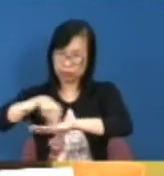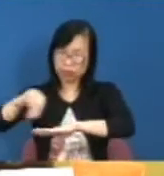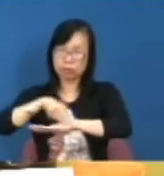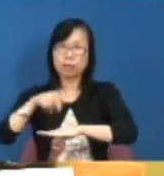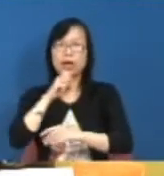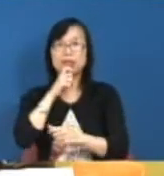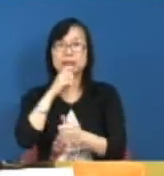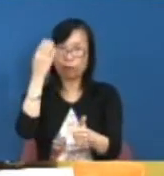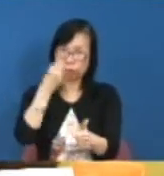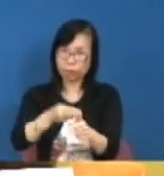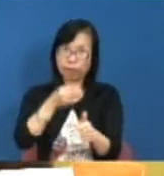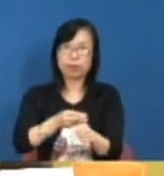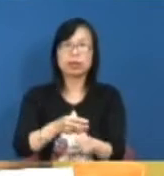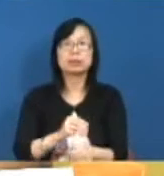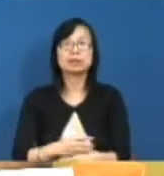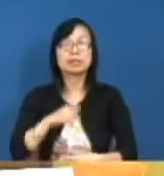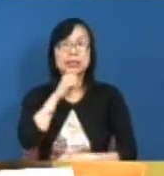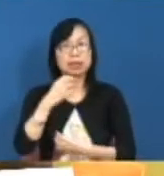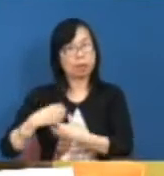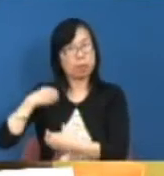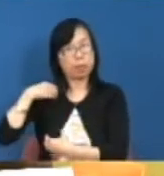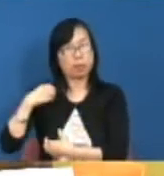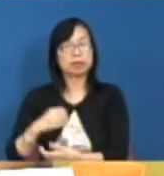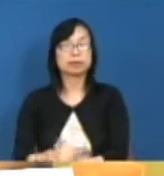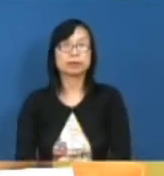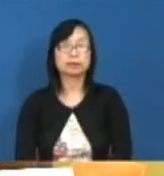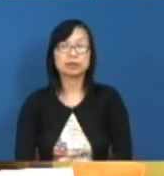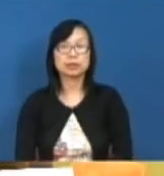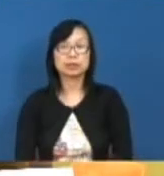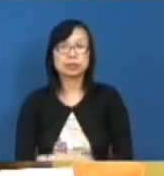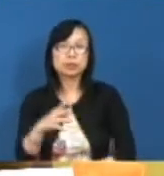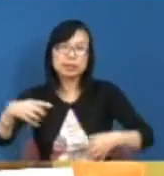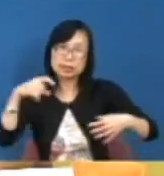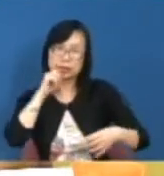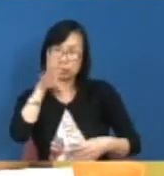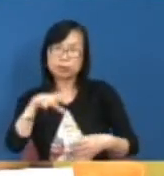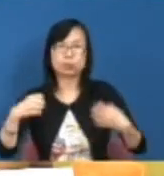有訓練、有武器嘅人，嗰啲先至係一種暴力